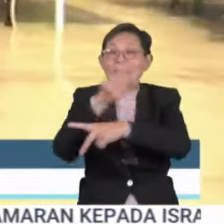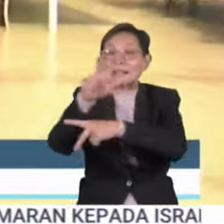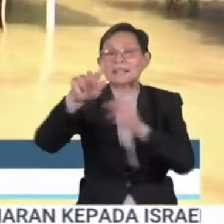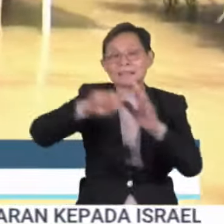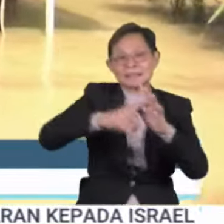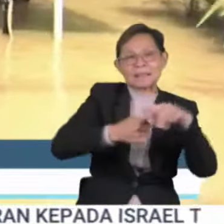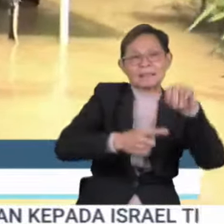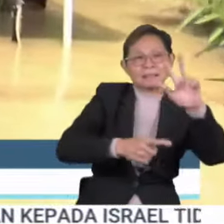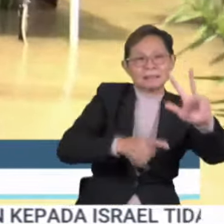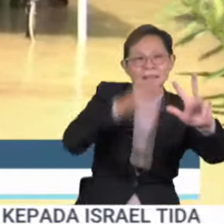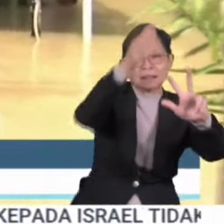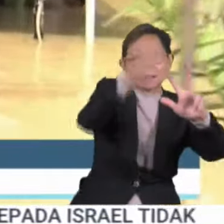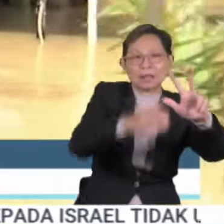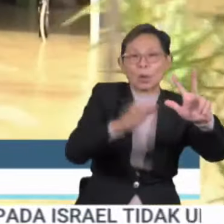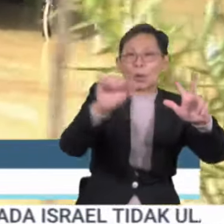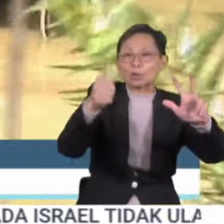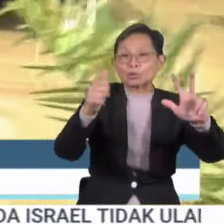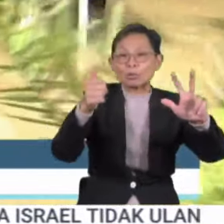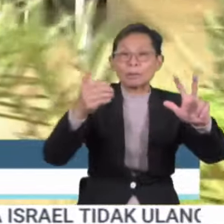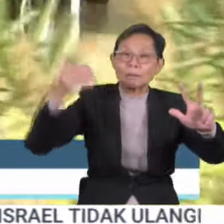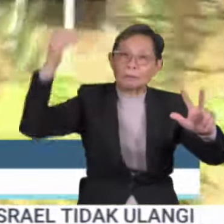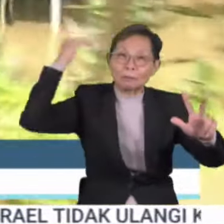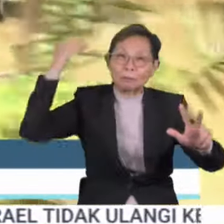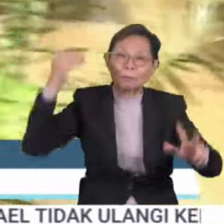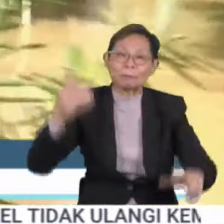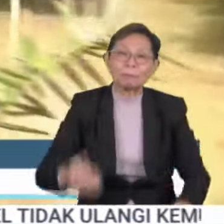3 Oktober lalu.